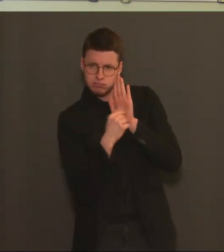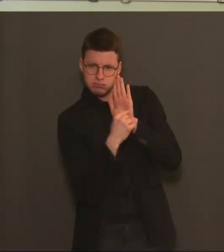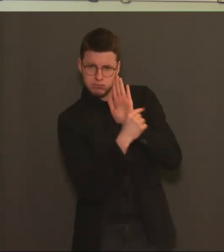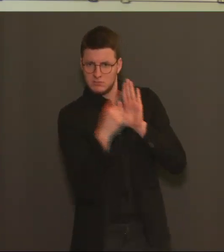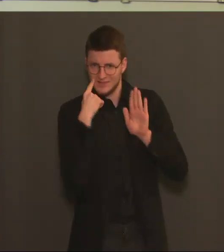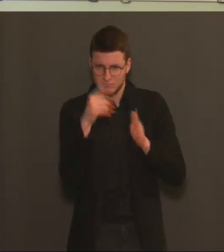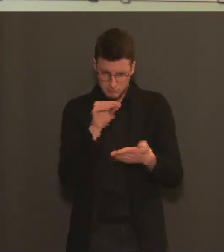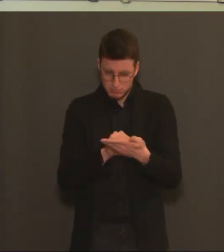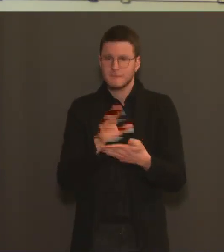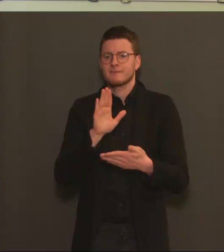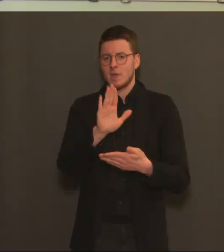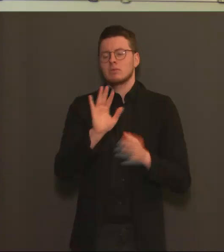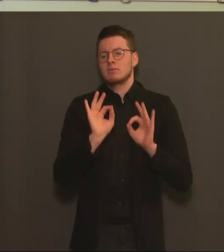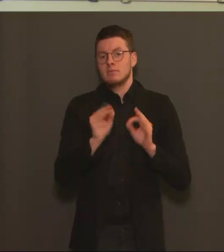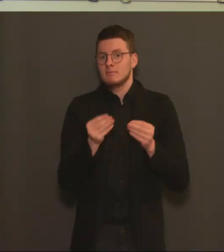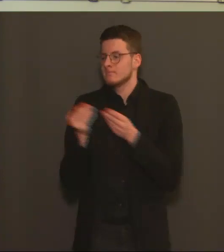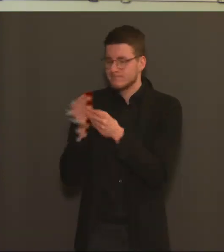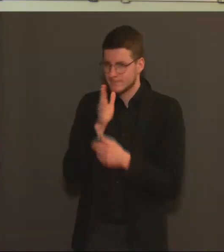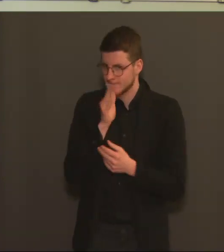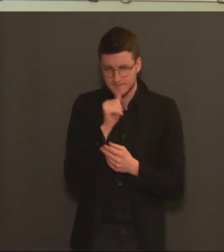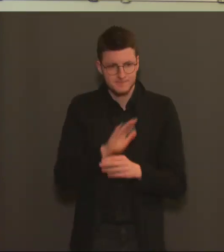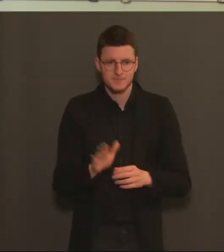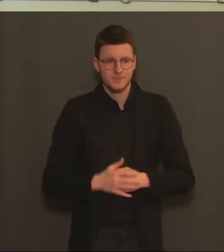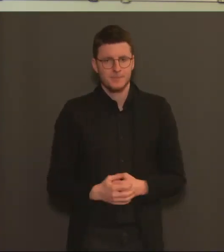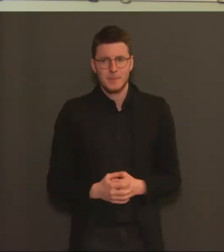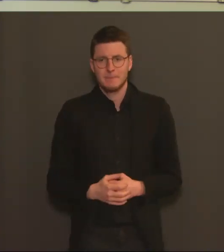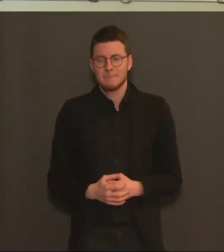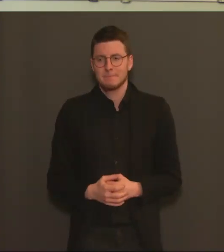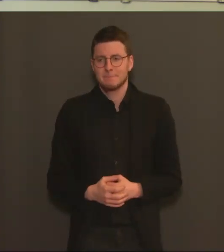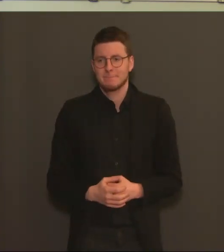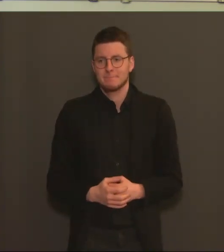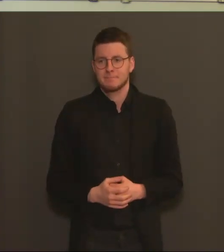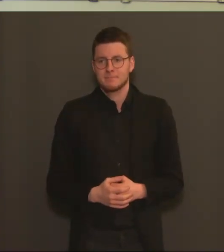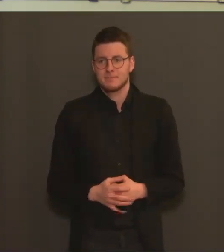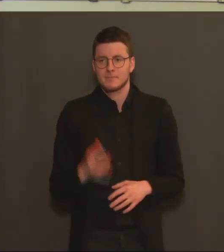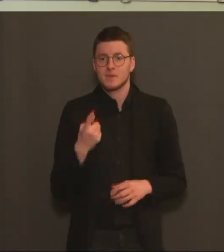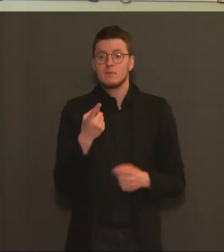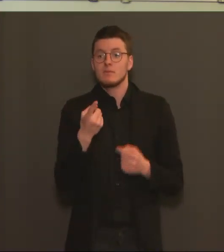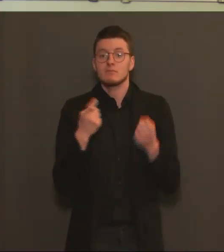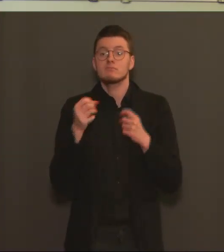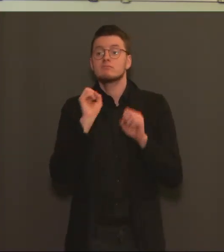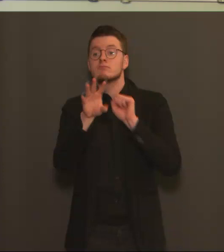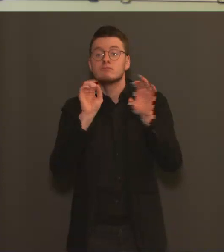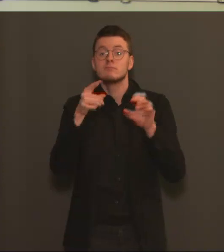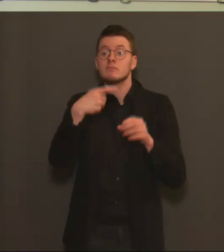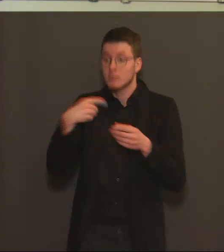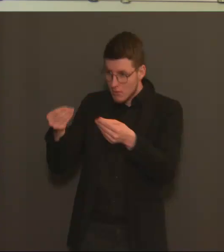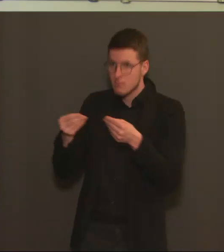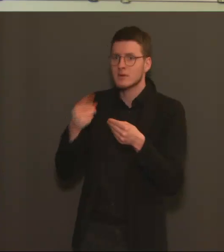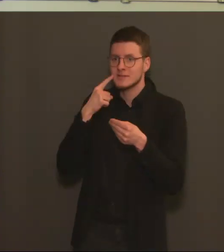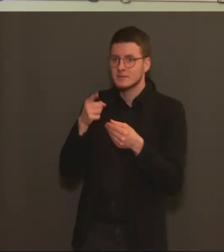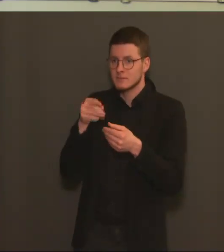karakters. De uitnodiging van de 4 deelstaten bevat alle nodige